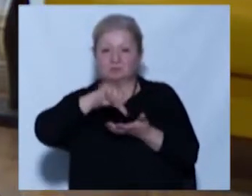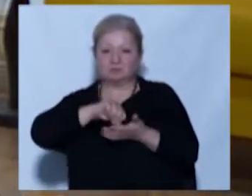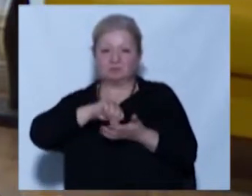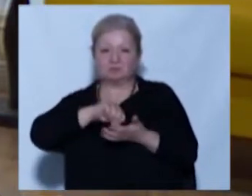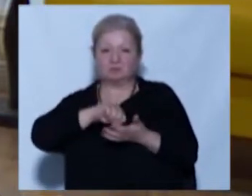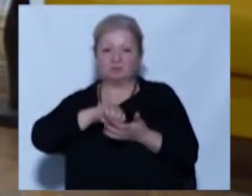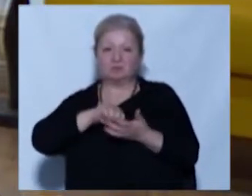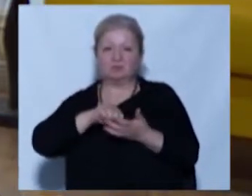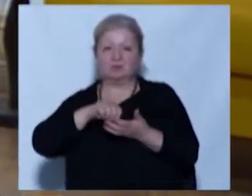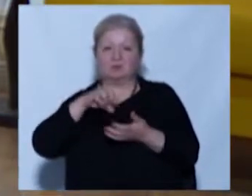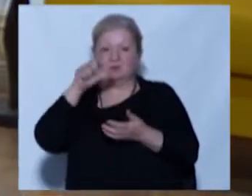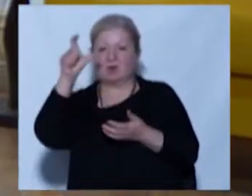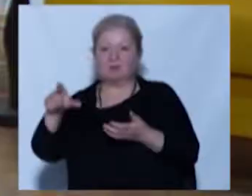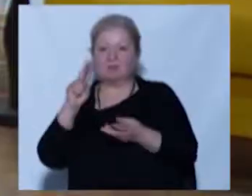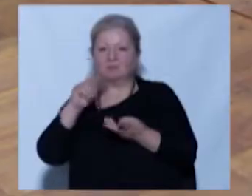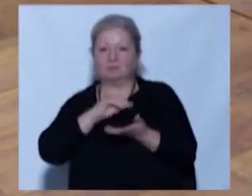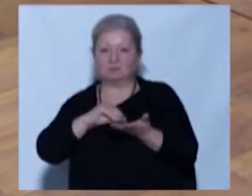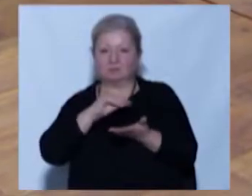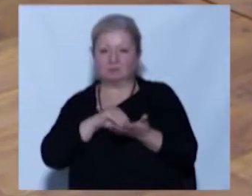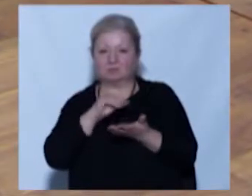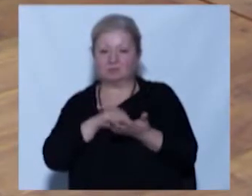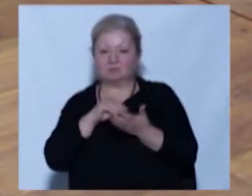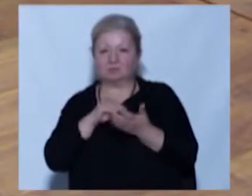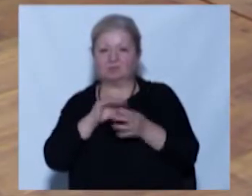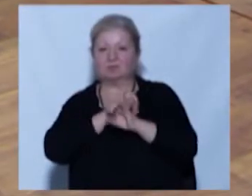ხშირად წარმომადგენელი მემატიანე